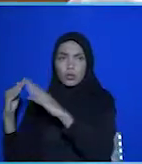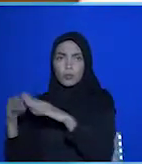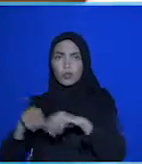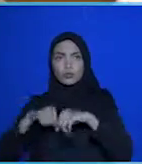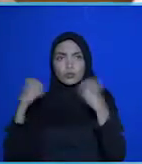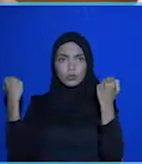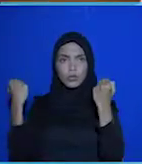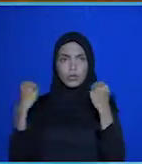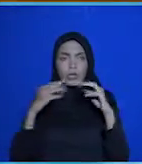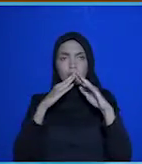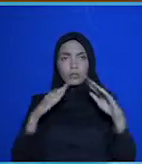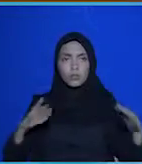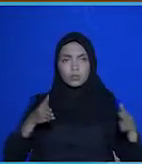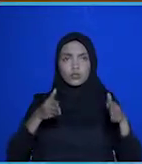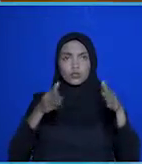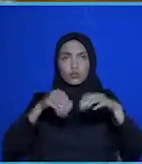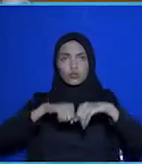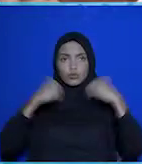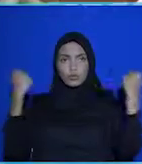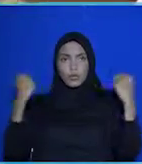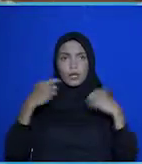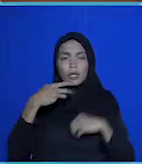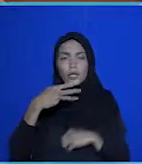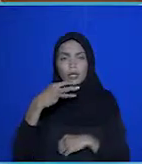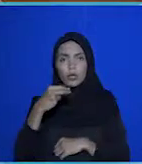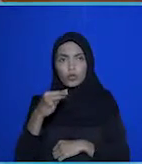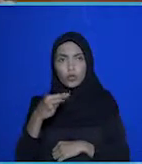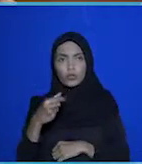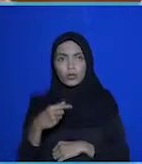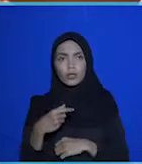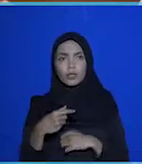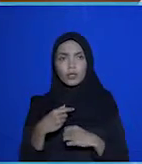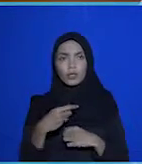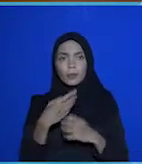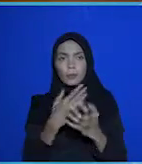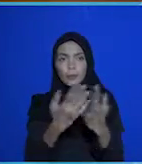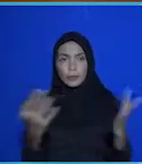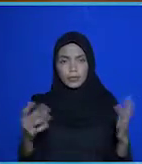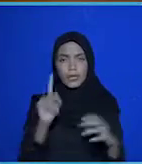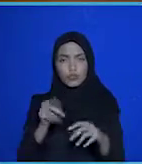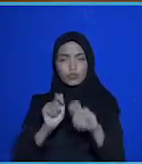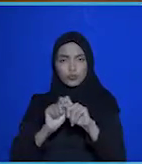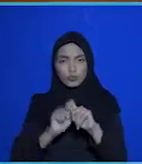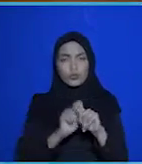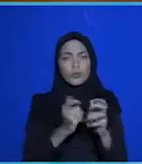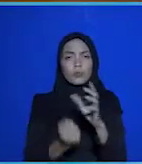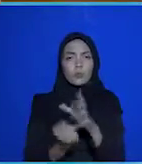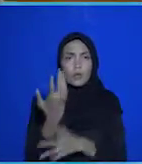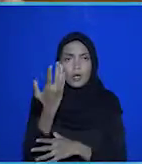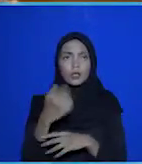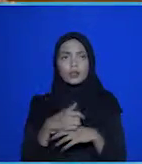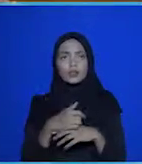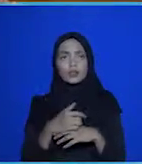kembali rumah-rumah yang rusak, infrastruktur yang rusak, ekonomi produktif masyarakat yang